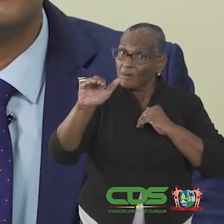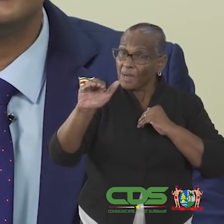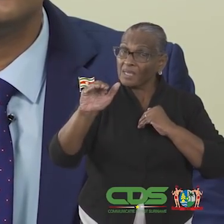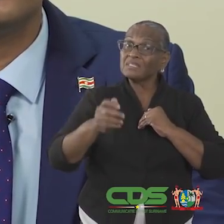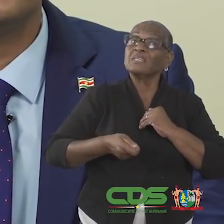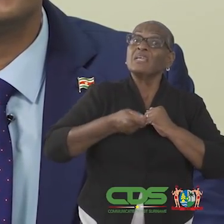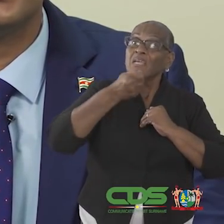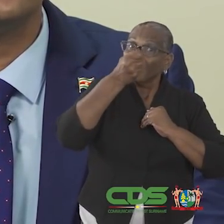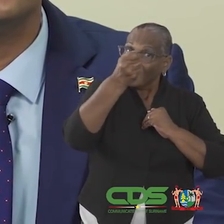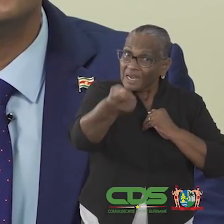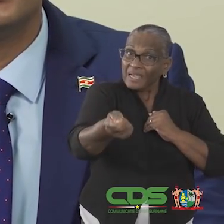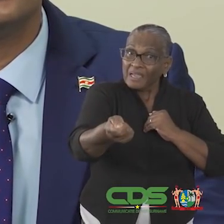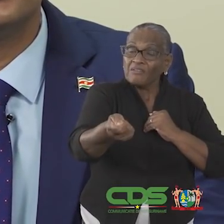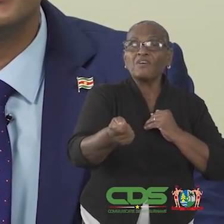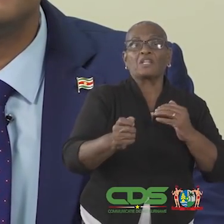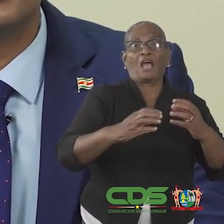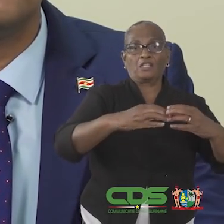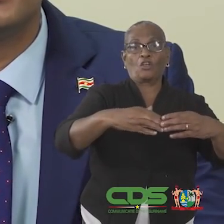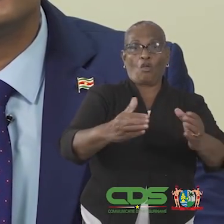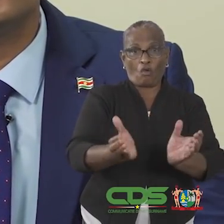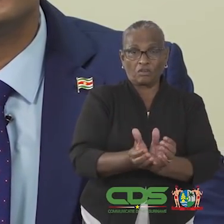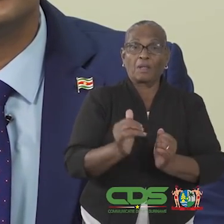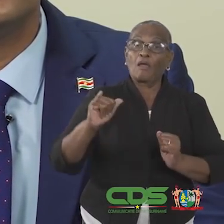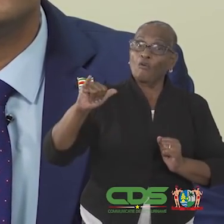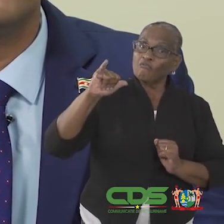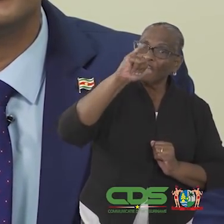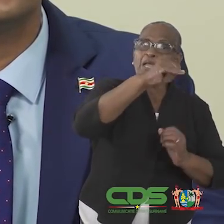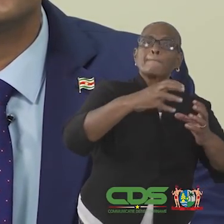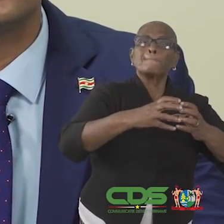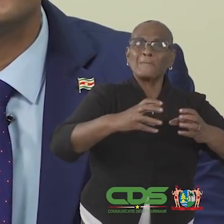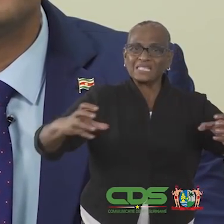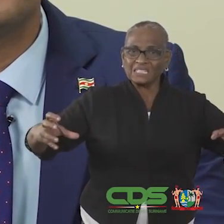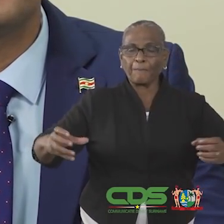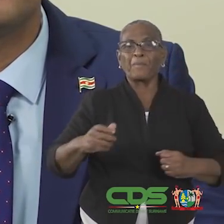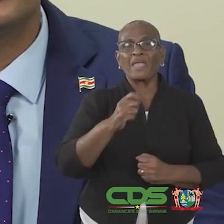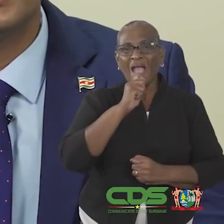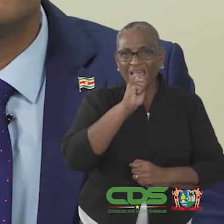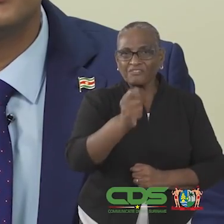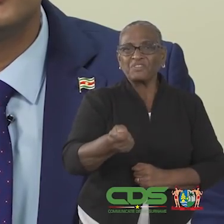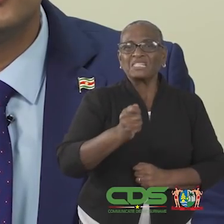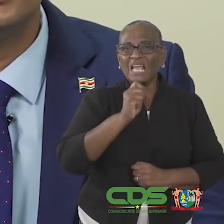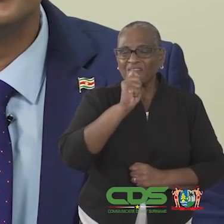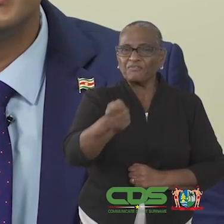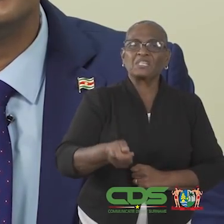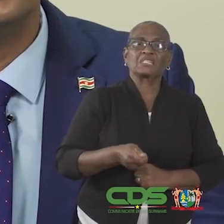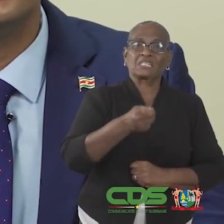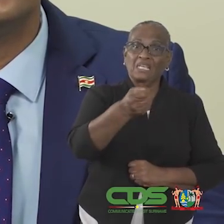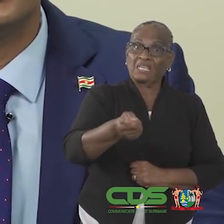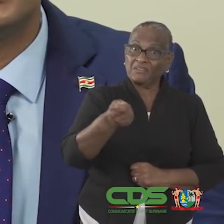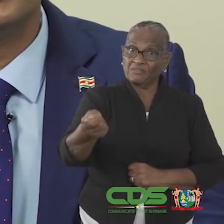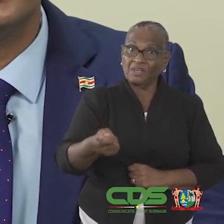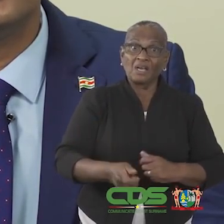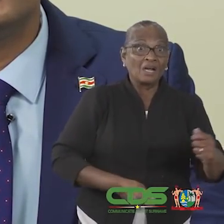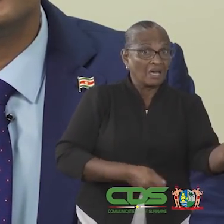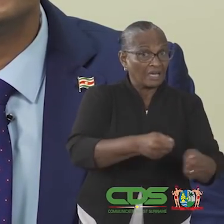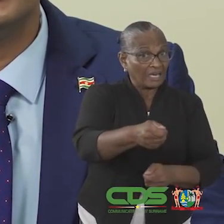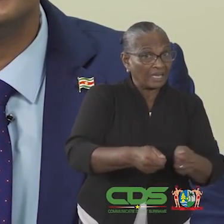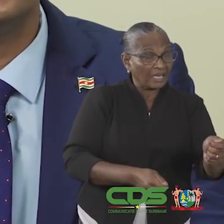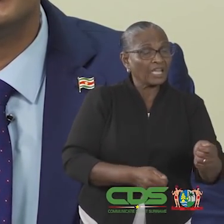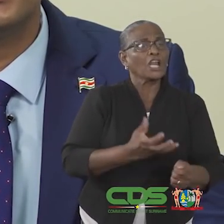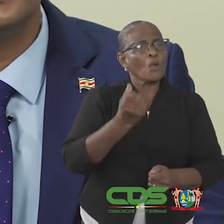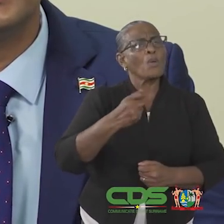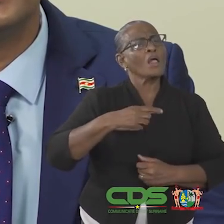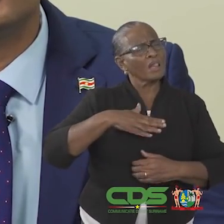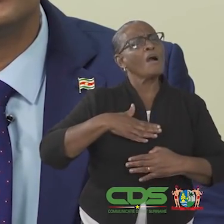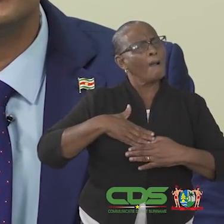detail informatie wordt verstrekt aan de desbetreffende actoren in de luchtvaartsector. Het mag duidelijk zijn dat de regering u nog